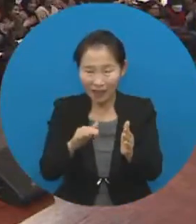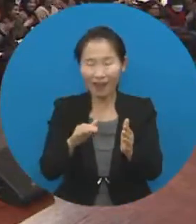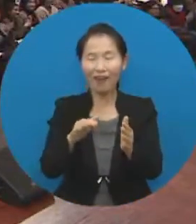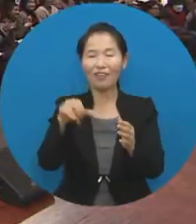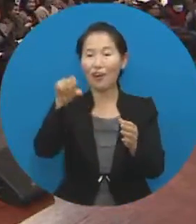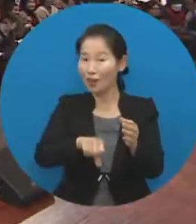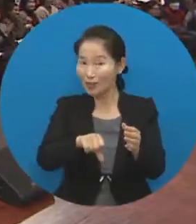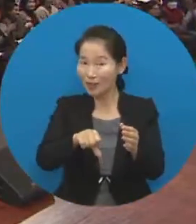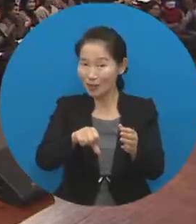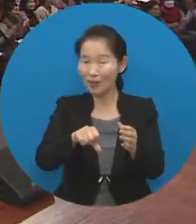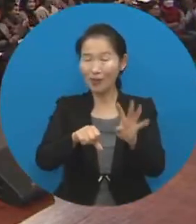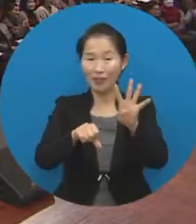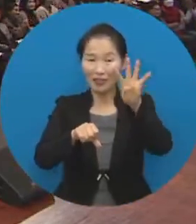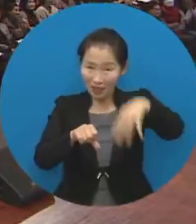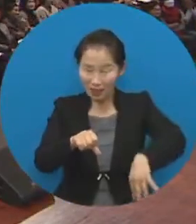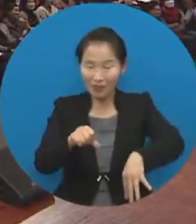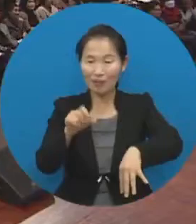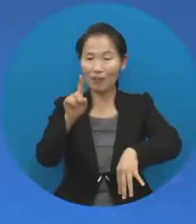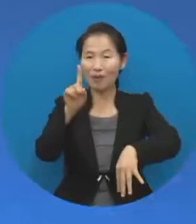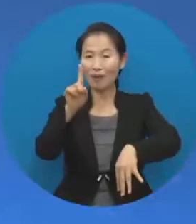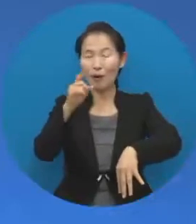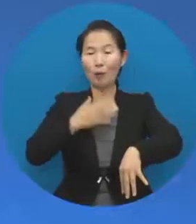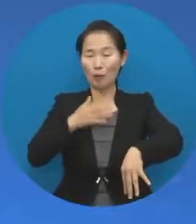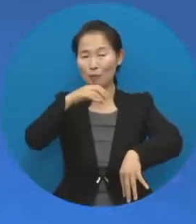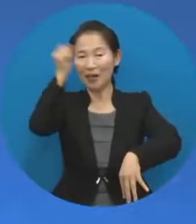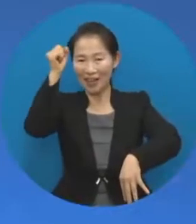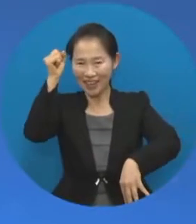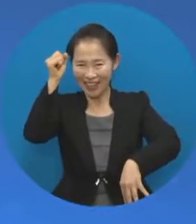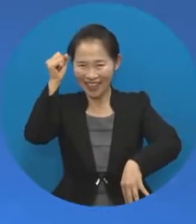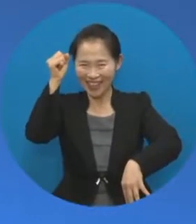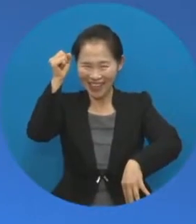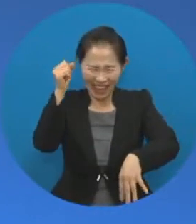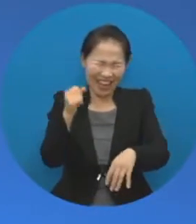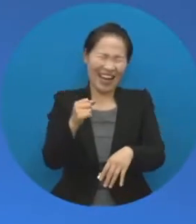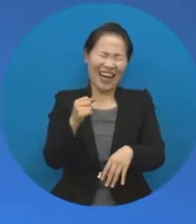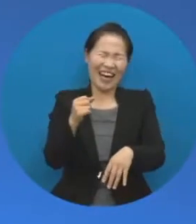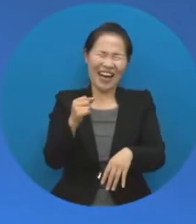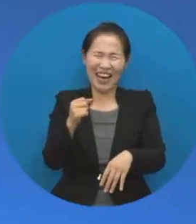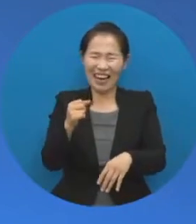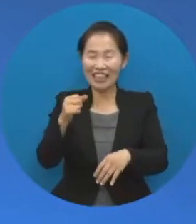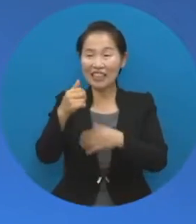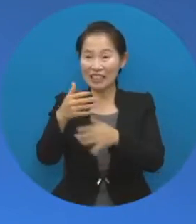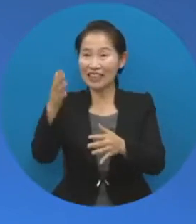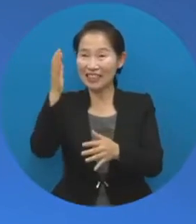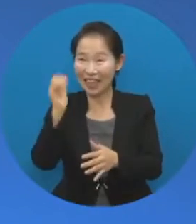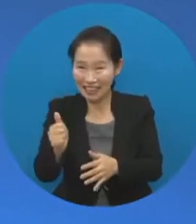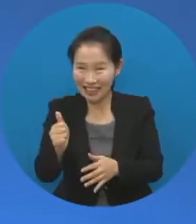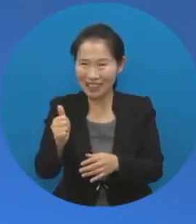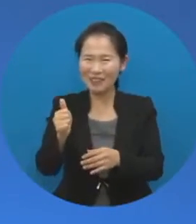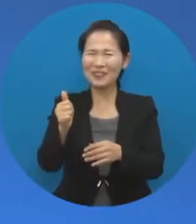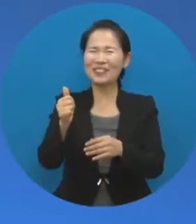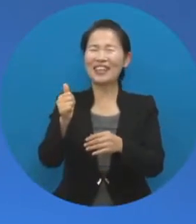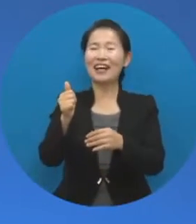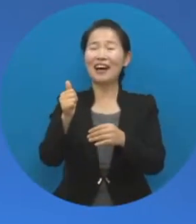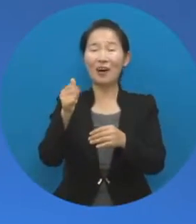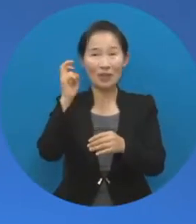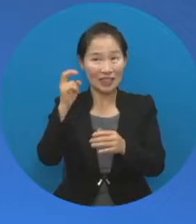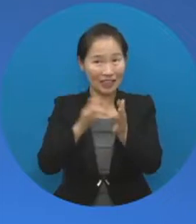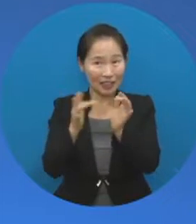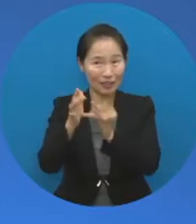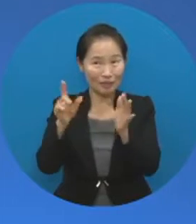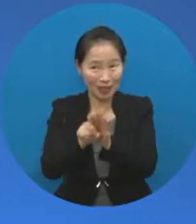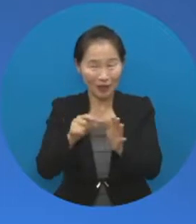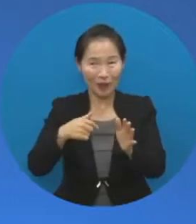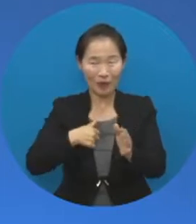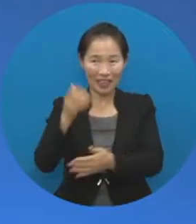저는 늘 두려운 게 그 실장님이 예수님 믿고 이 간증을 들을까 봐 이게 예수님을 전할 수도 없고 그런 상황인데요.